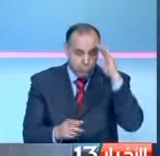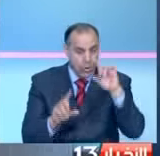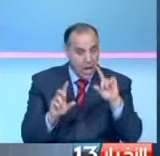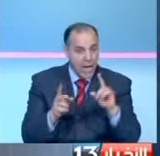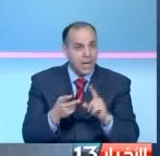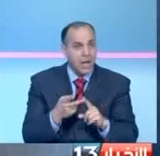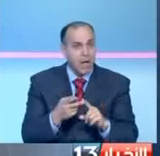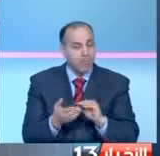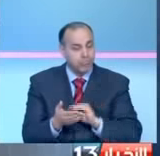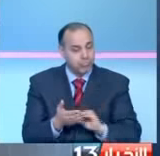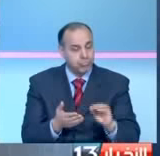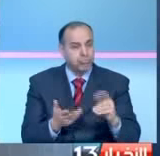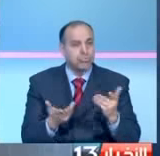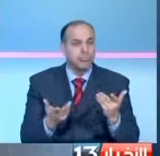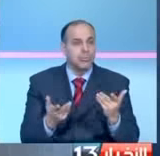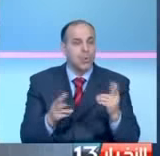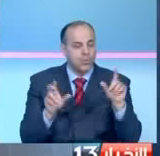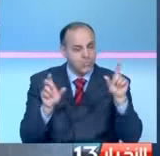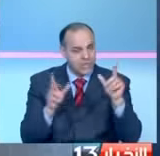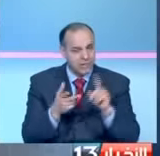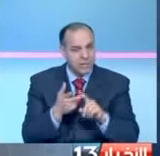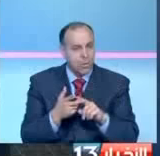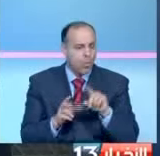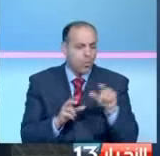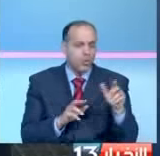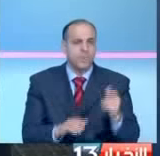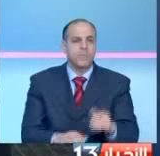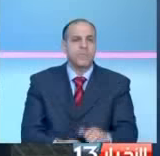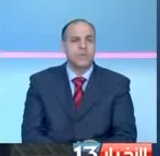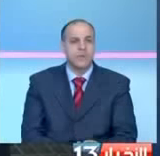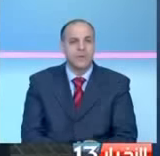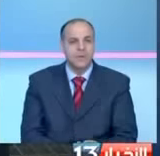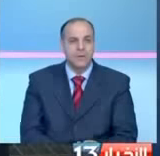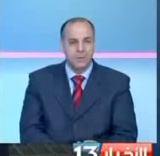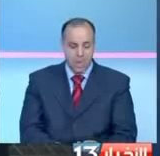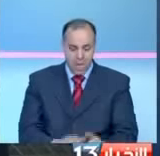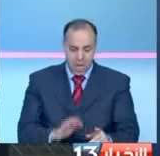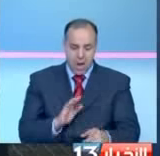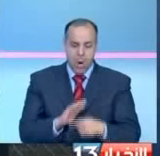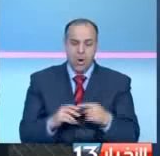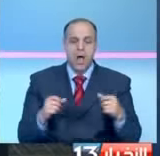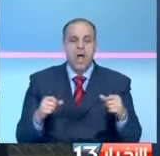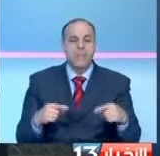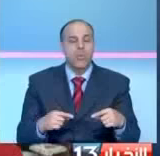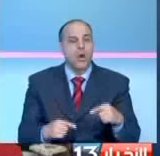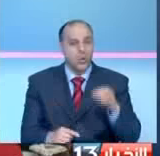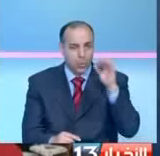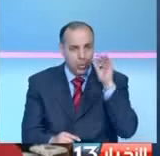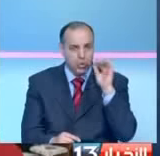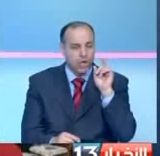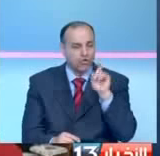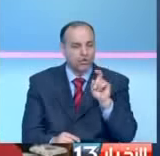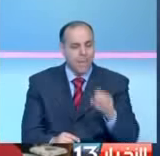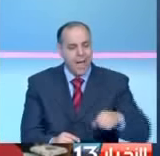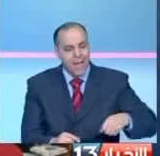في المكتوب والمرئي والافتراضي. وستدور أولى مراحل الدورة الوطنية لجامعة